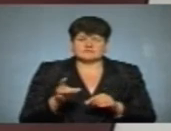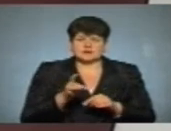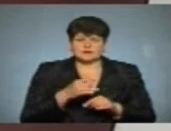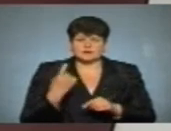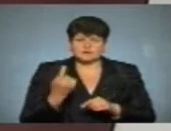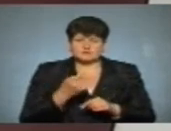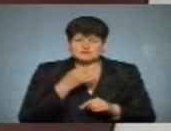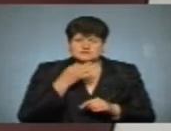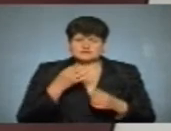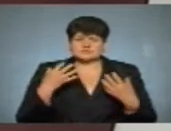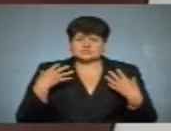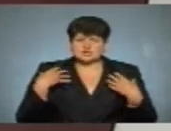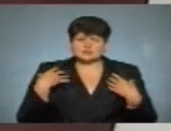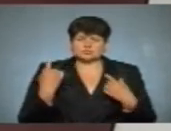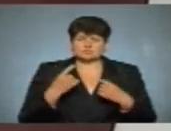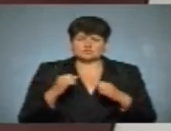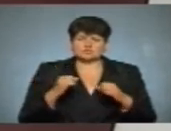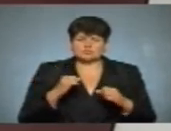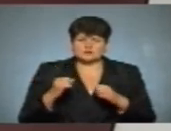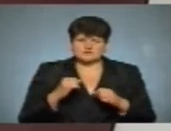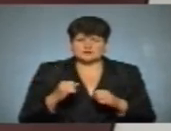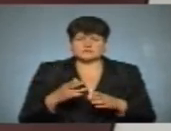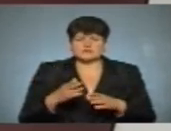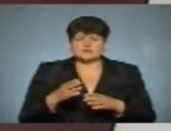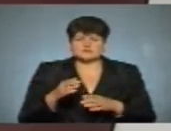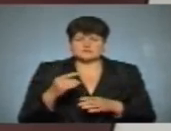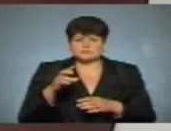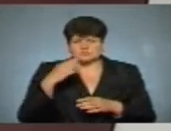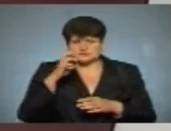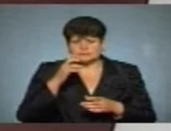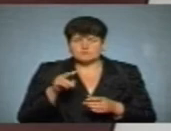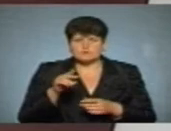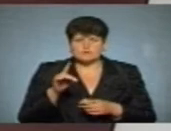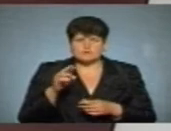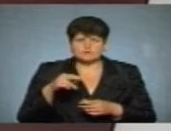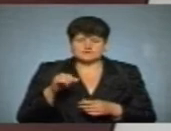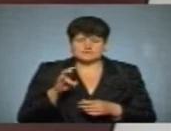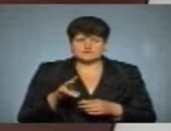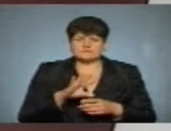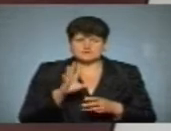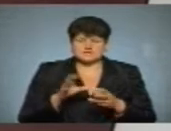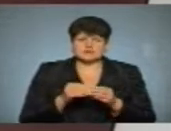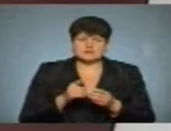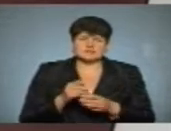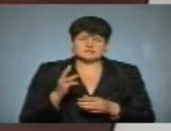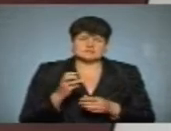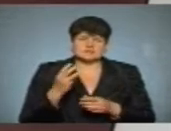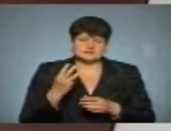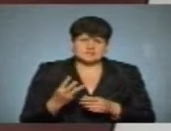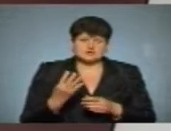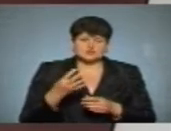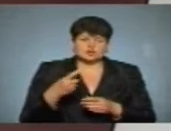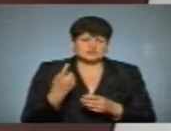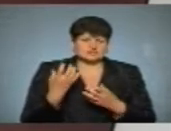начальник обласного управління регіонального розвитку Олег Продан. Загалом, за його словами, в Тернополі є 303 міжрайонних маршрути, 41 ще